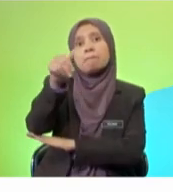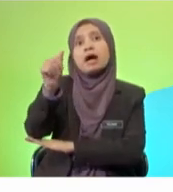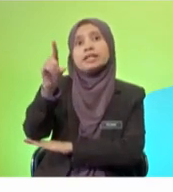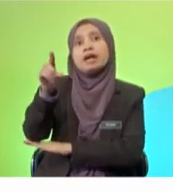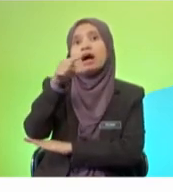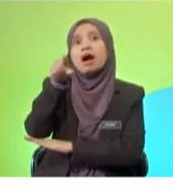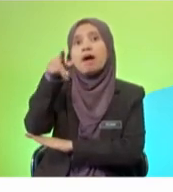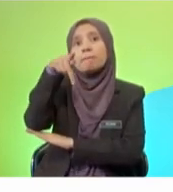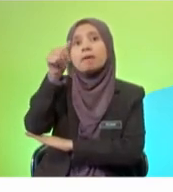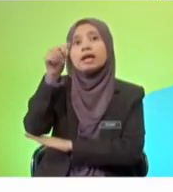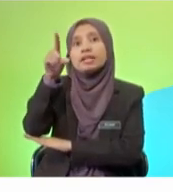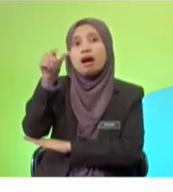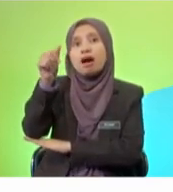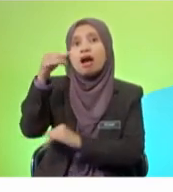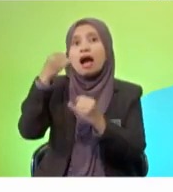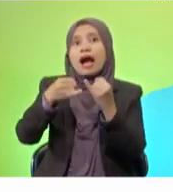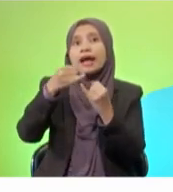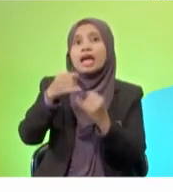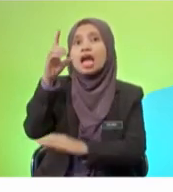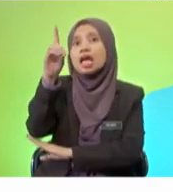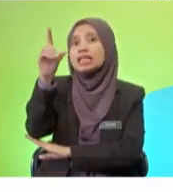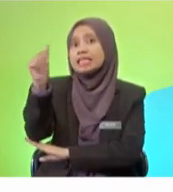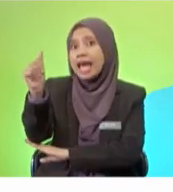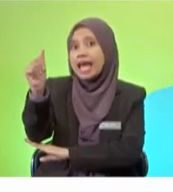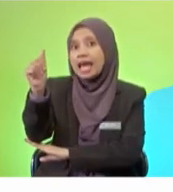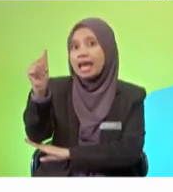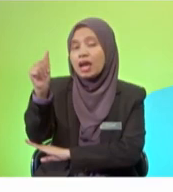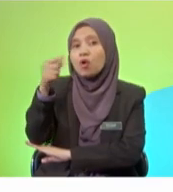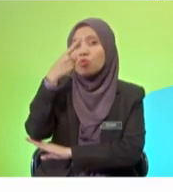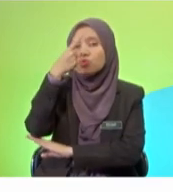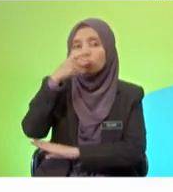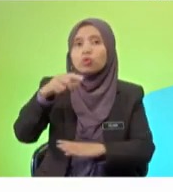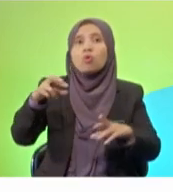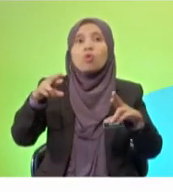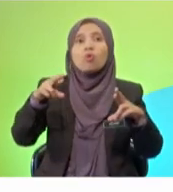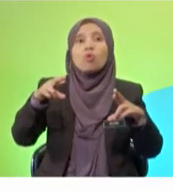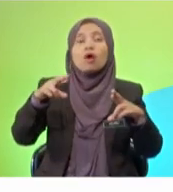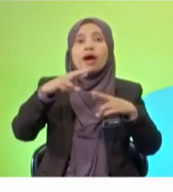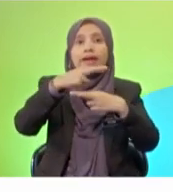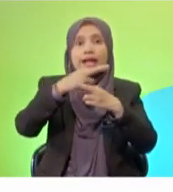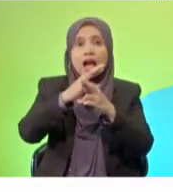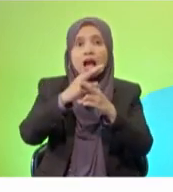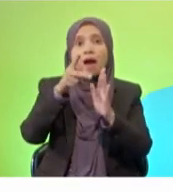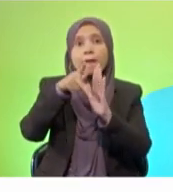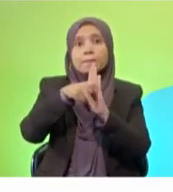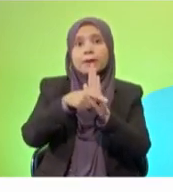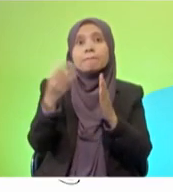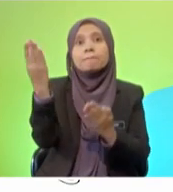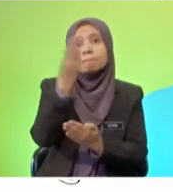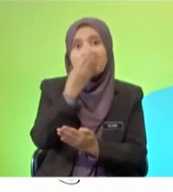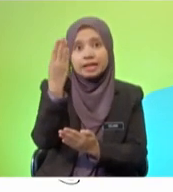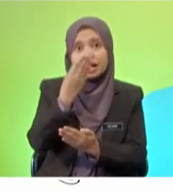jangan sekali jadi untuk mencari untuk merekam menghasilkan pembayaran baris pembayang